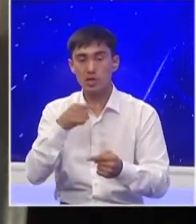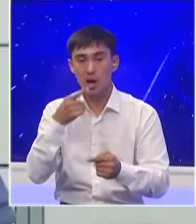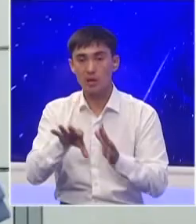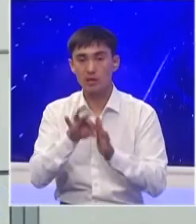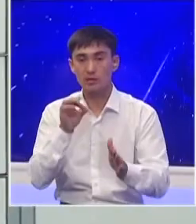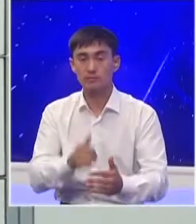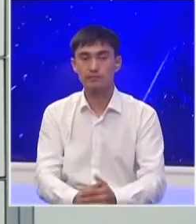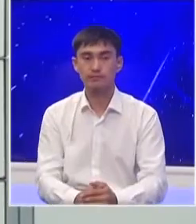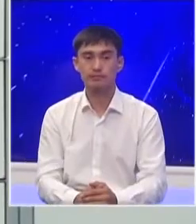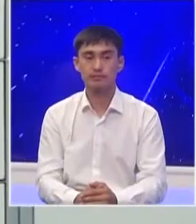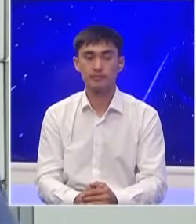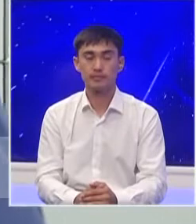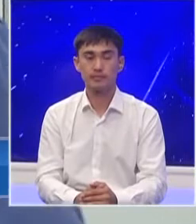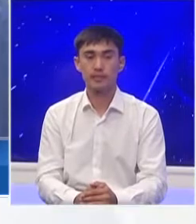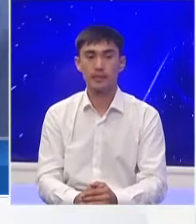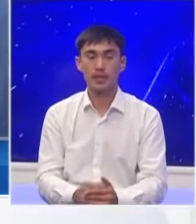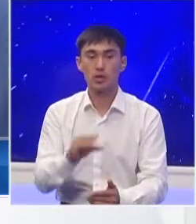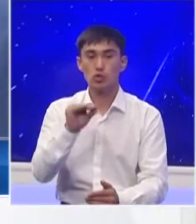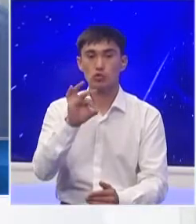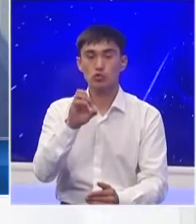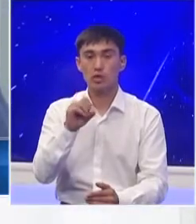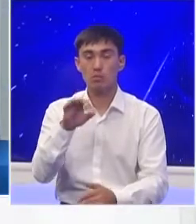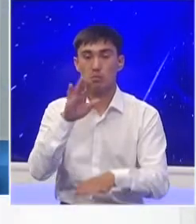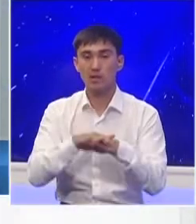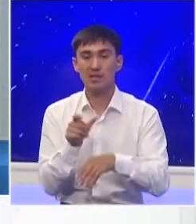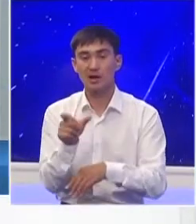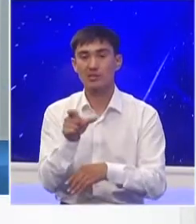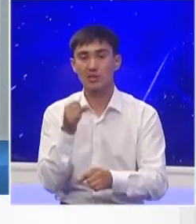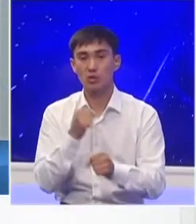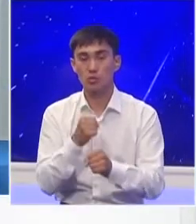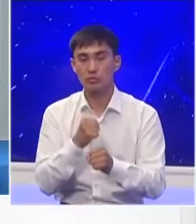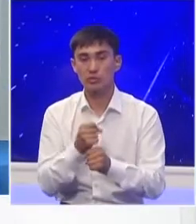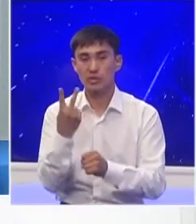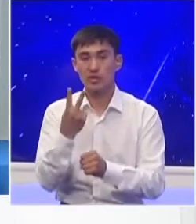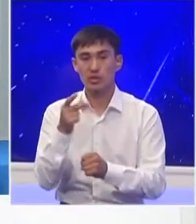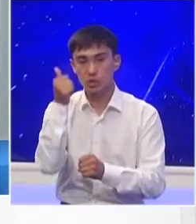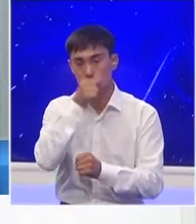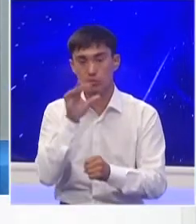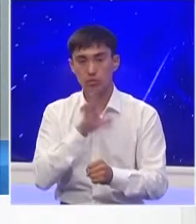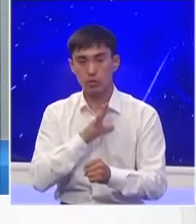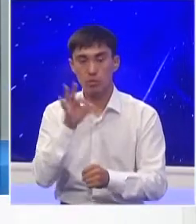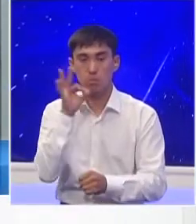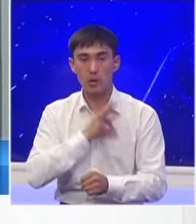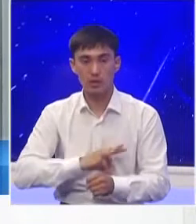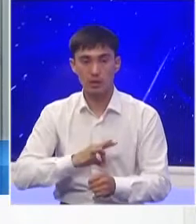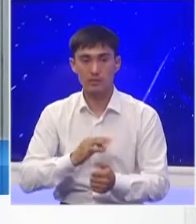тоқталыпты. Жусан банктің карточкасымен қолданып жүргеніме міне 2 жыл болды. Өте